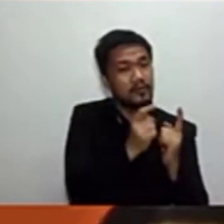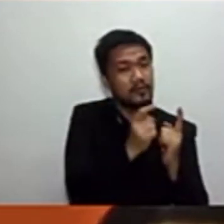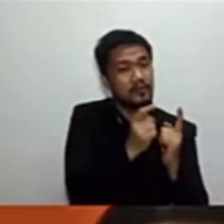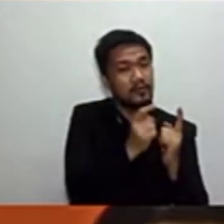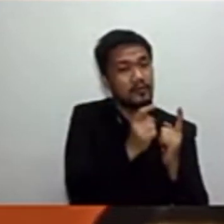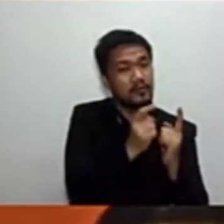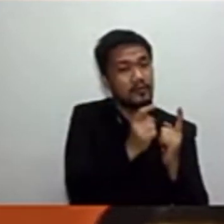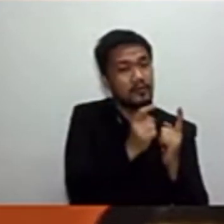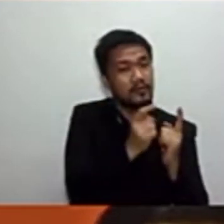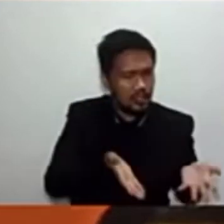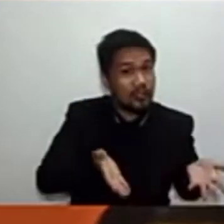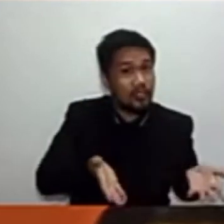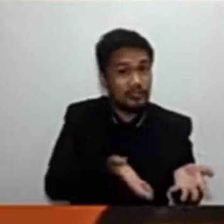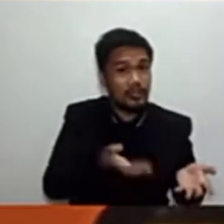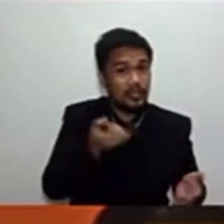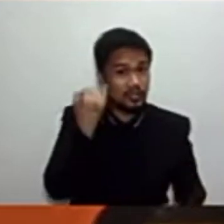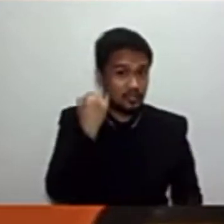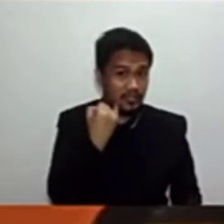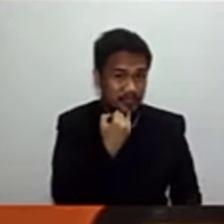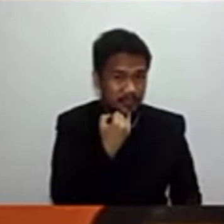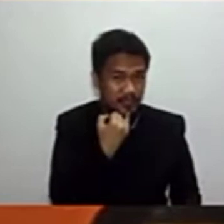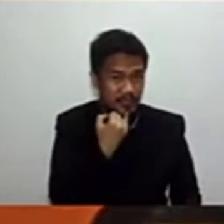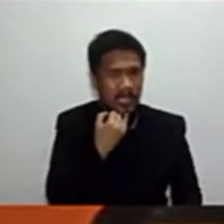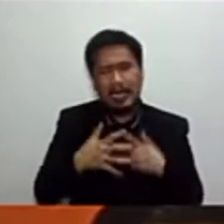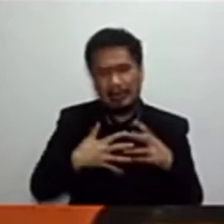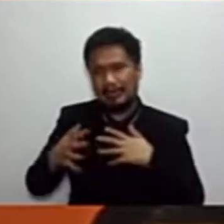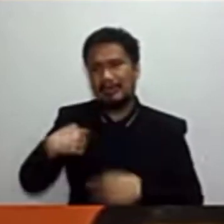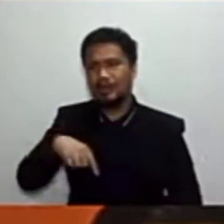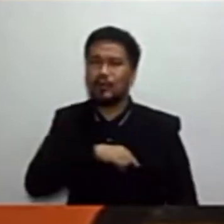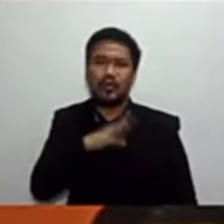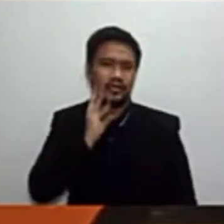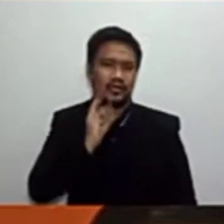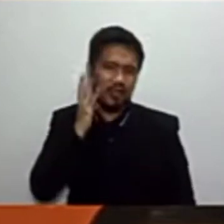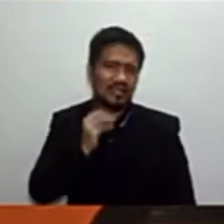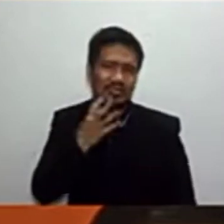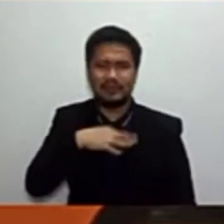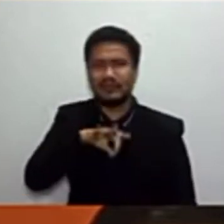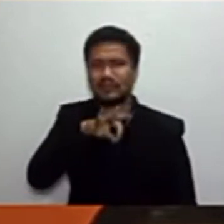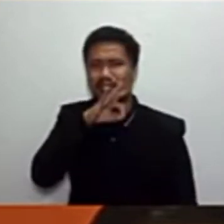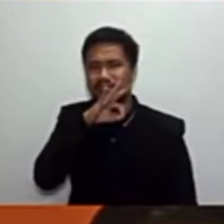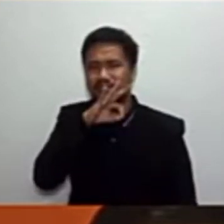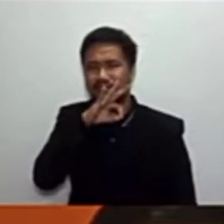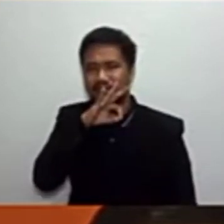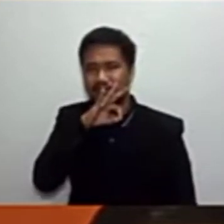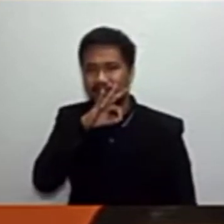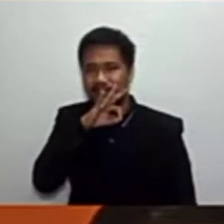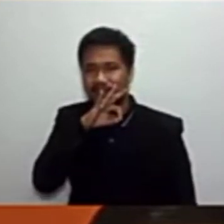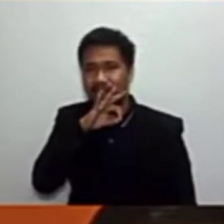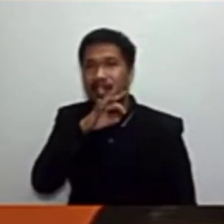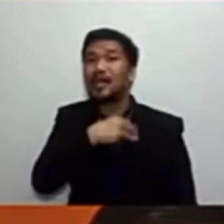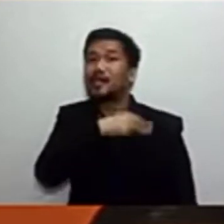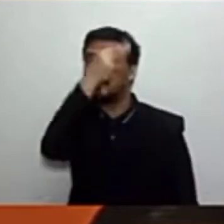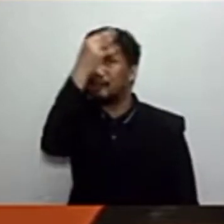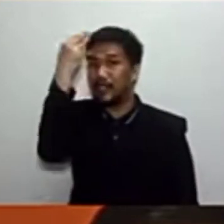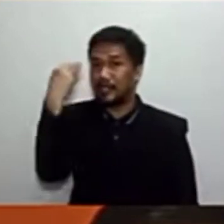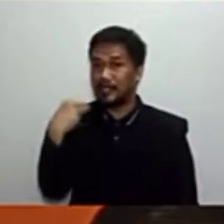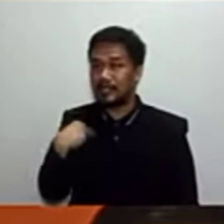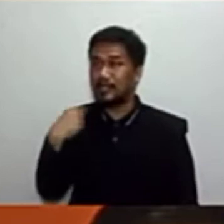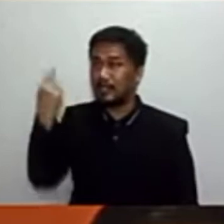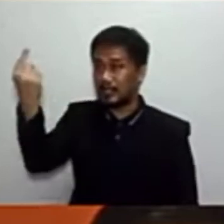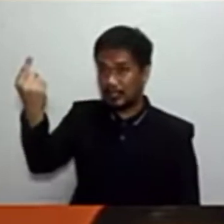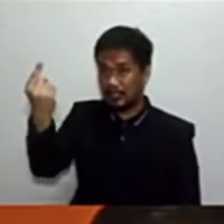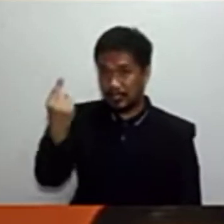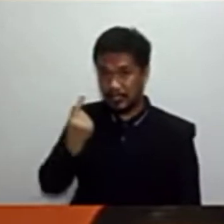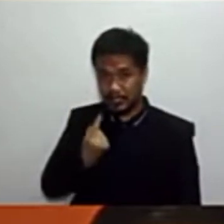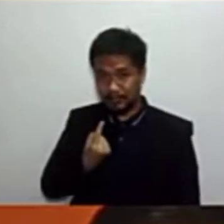Kapag pinaghihinaan tayo ng loob, dumadating din si Maria upang himukin